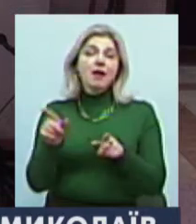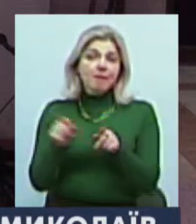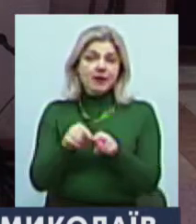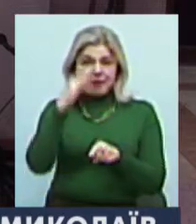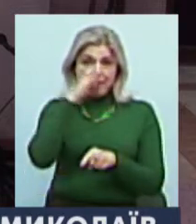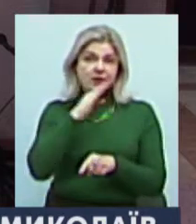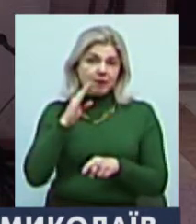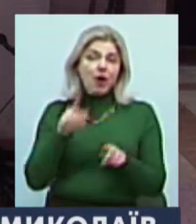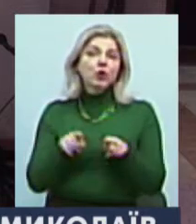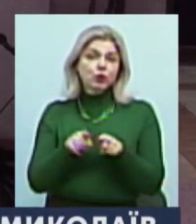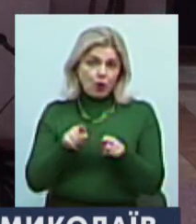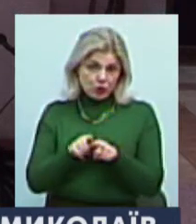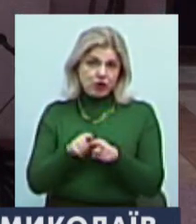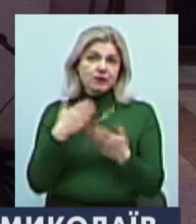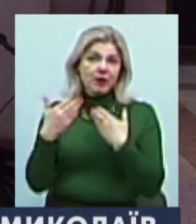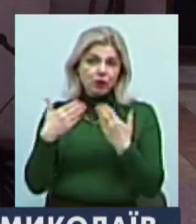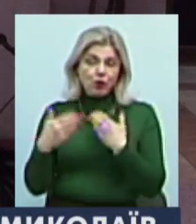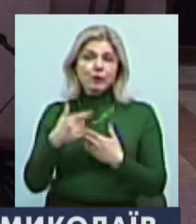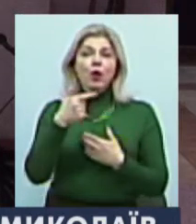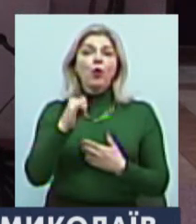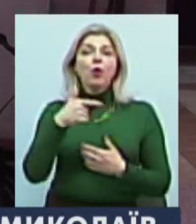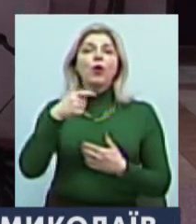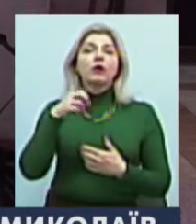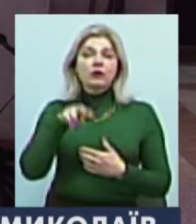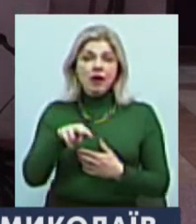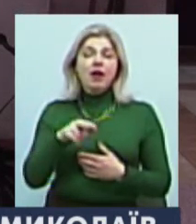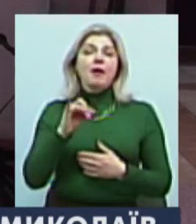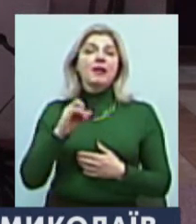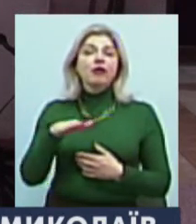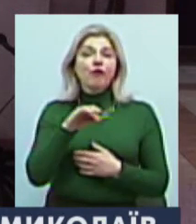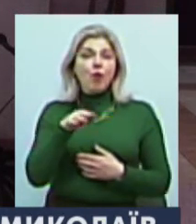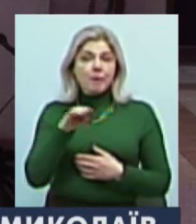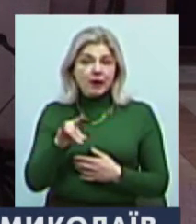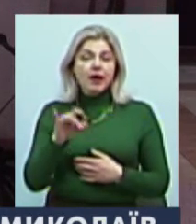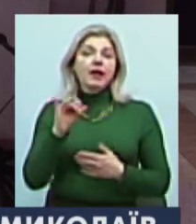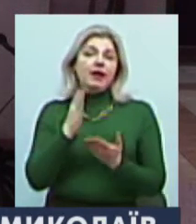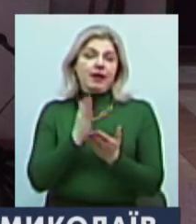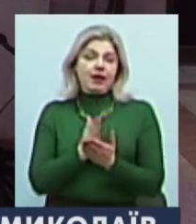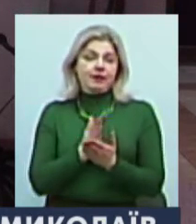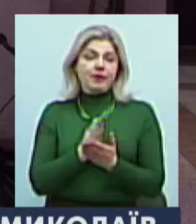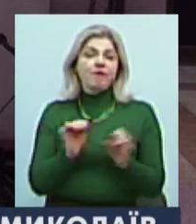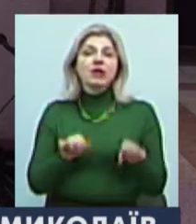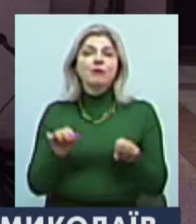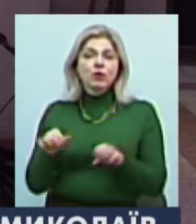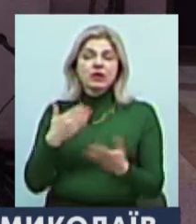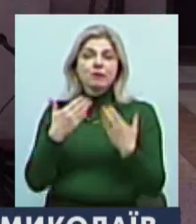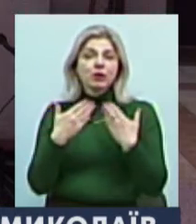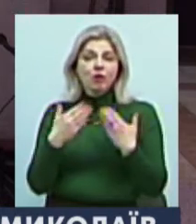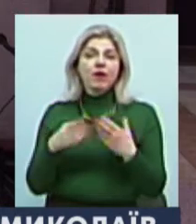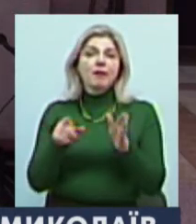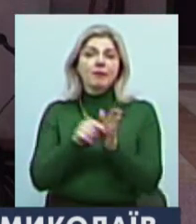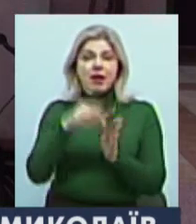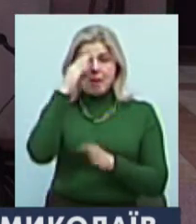Є в Google платформи, є Moodle платформи, є зараз можливість спілкуватися з